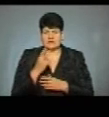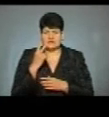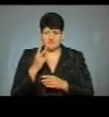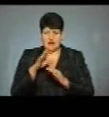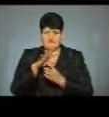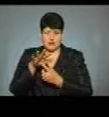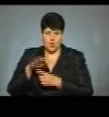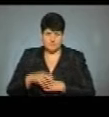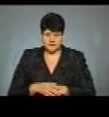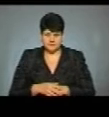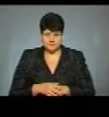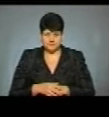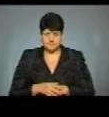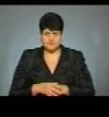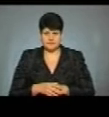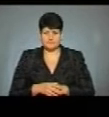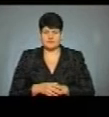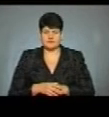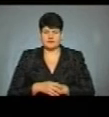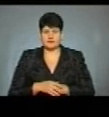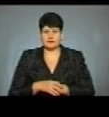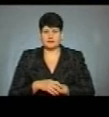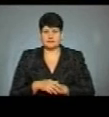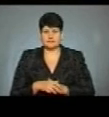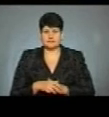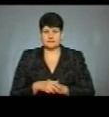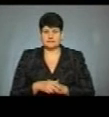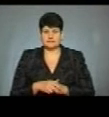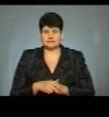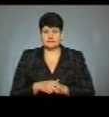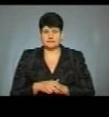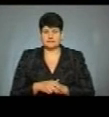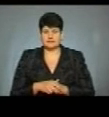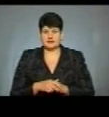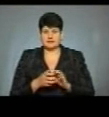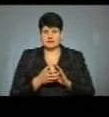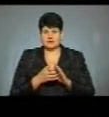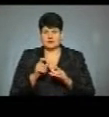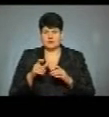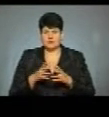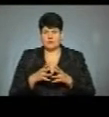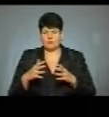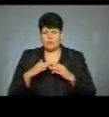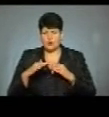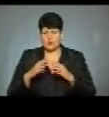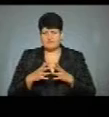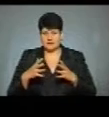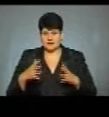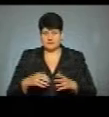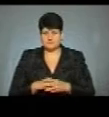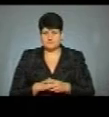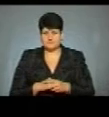2 квадрокоптери. Збираємося і беремо другу частину поля, тому що людей не вистачає, поле велике.